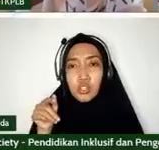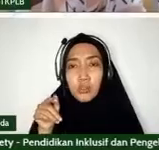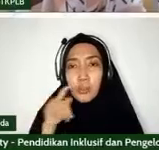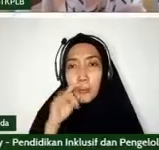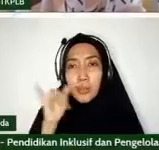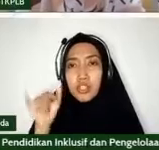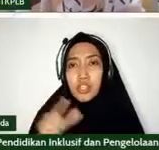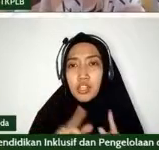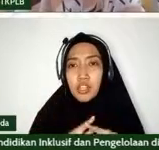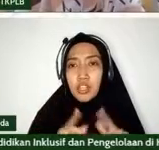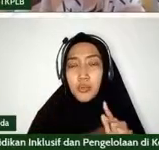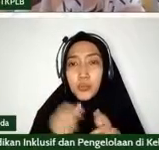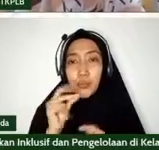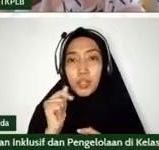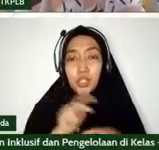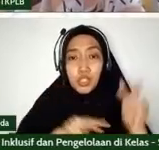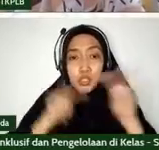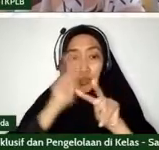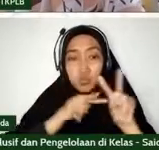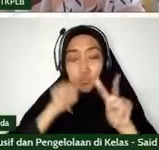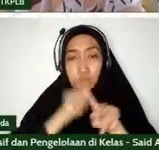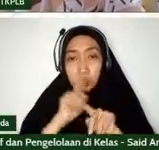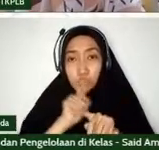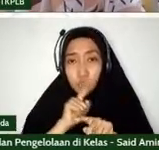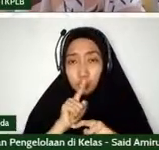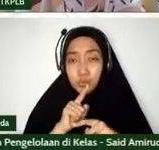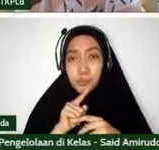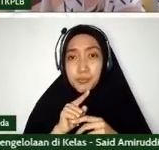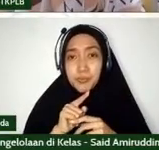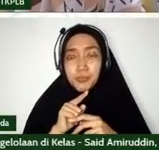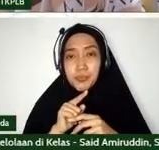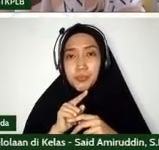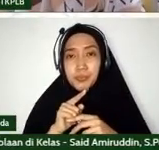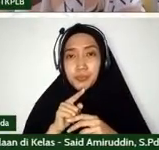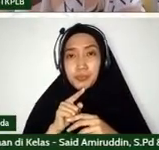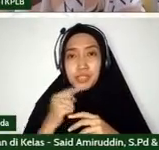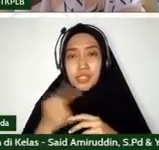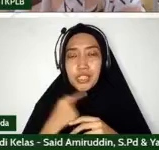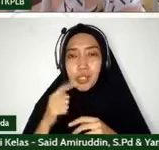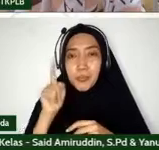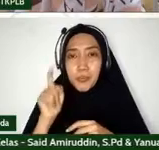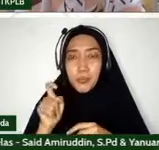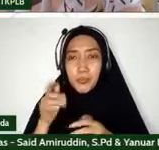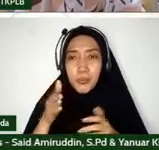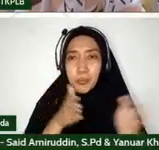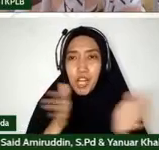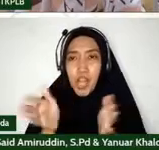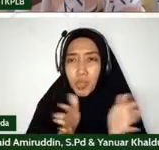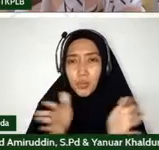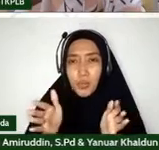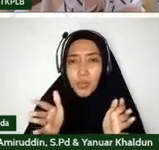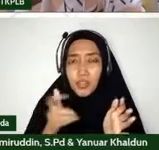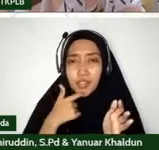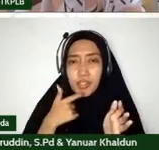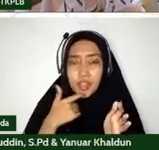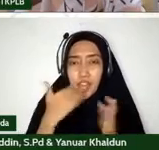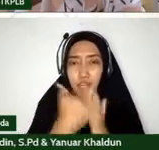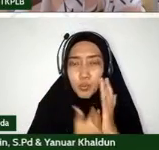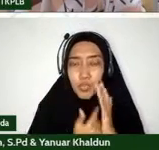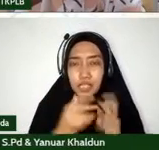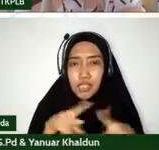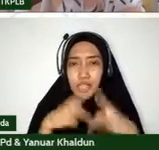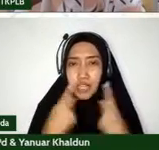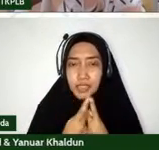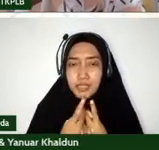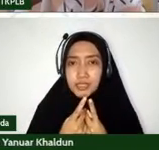selain kita observasi juga, mungkin kita perlu mengatur tentang aturan di kelas juga, mungkin